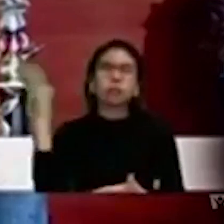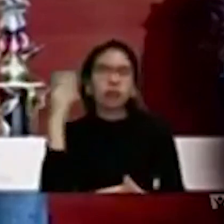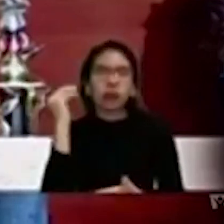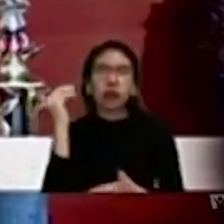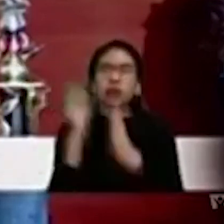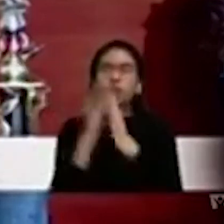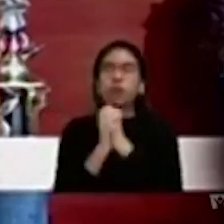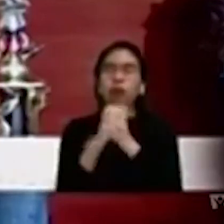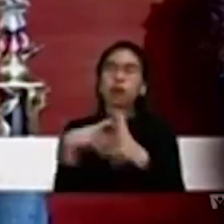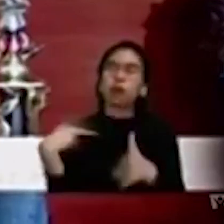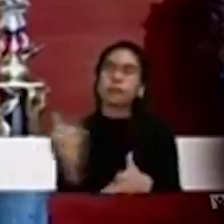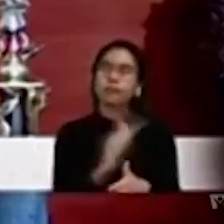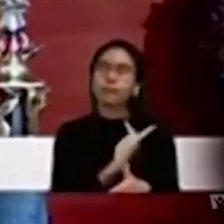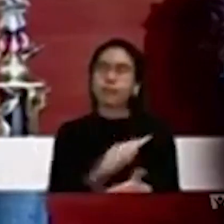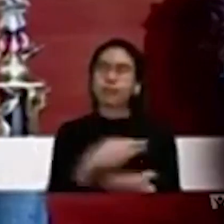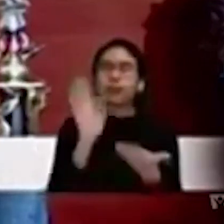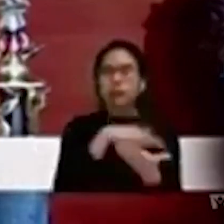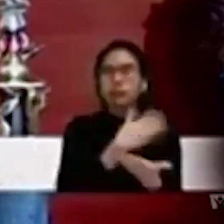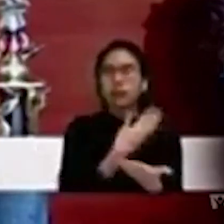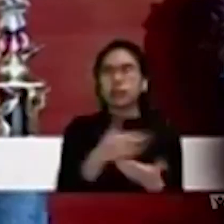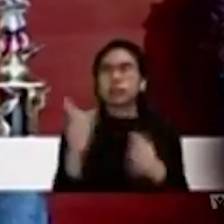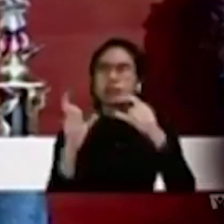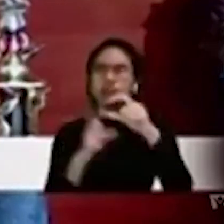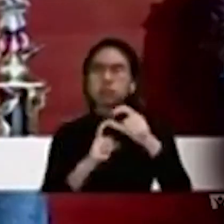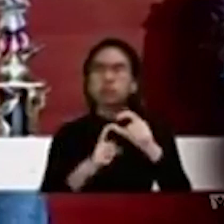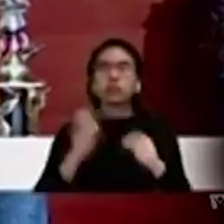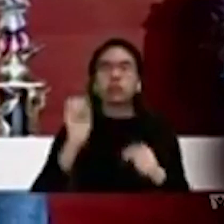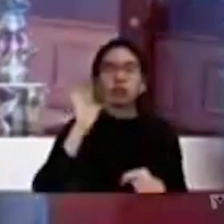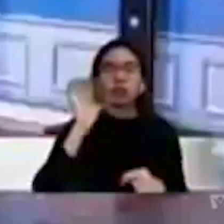nomor 516.